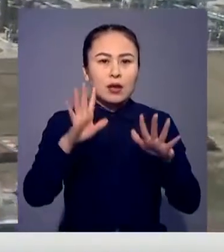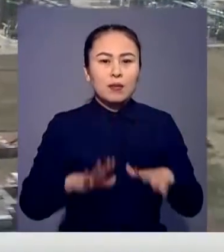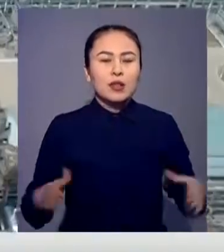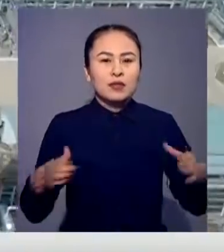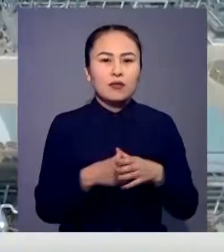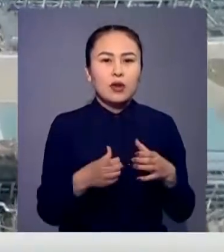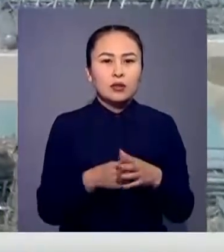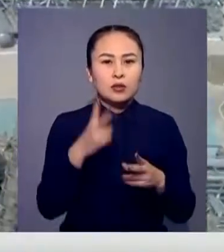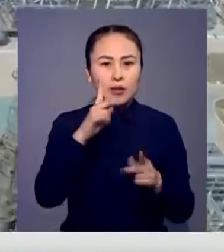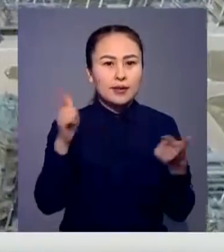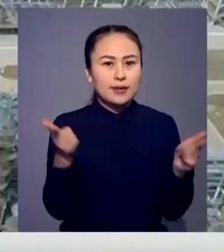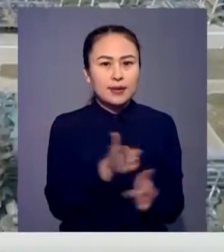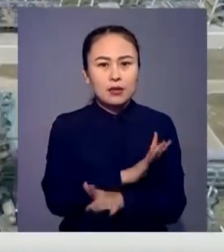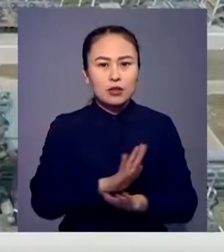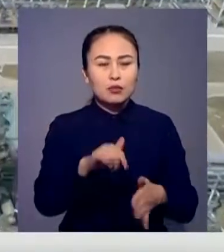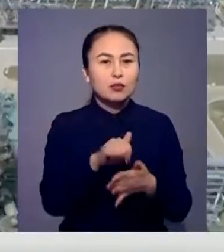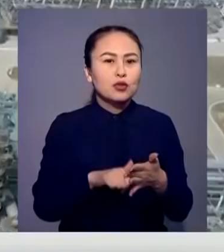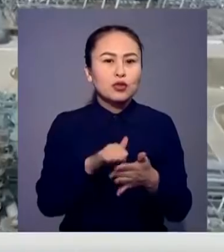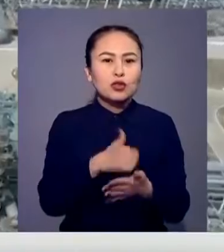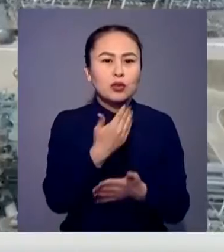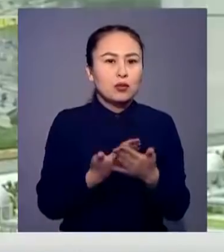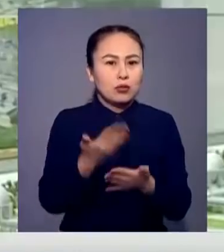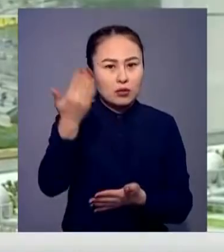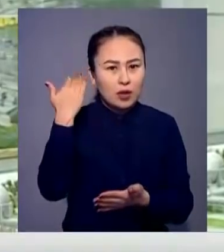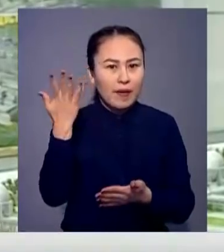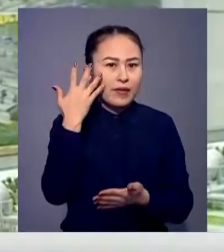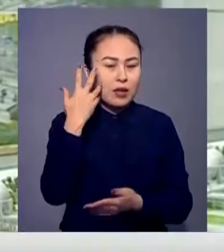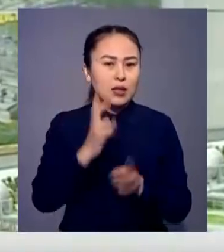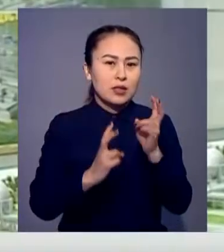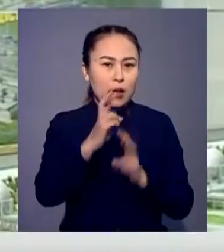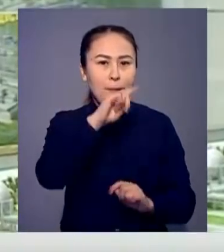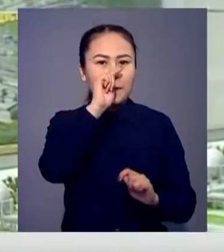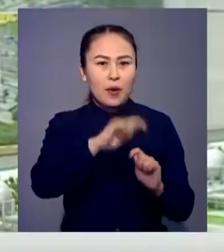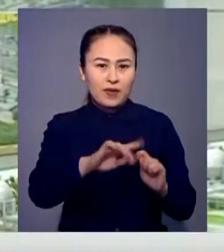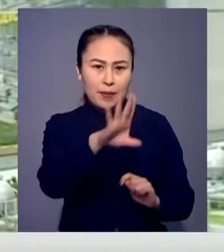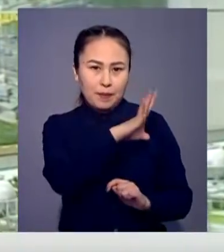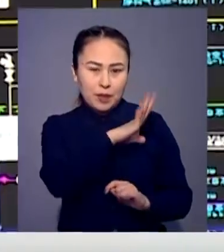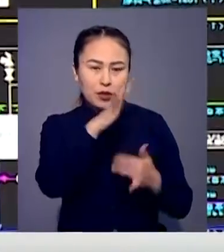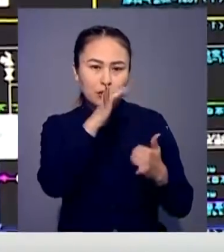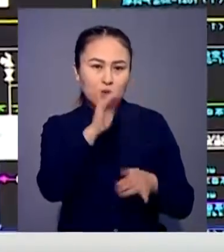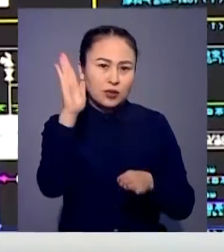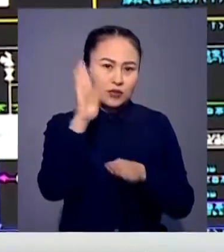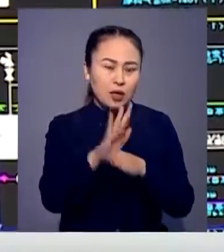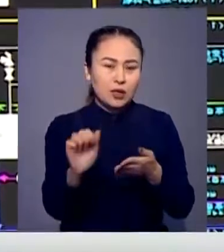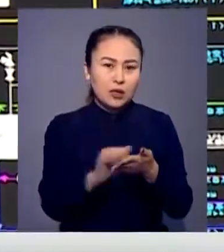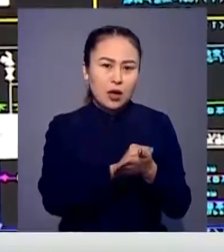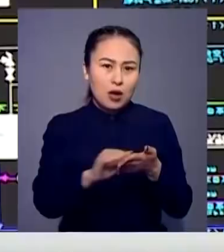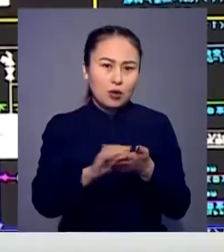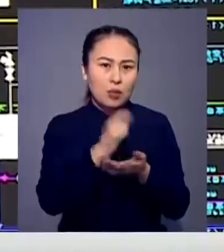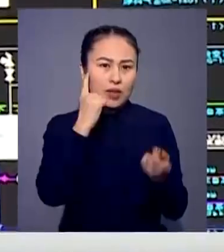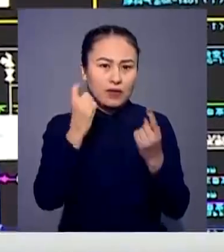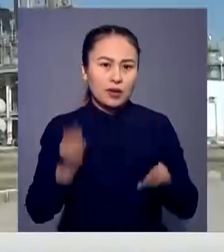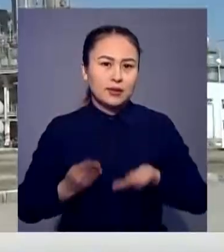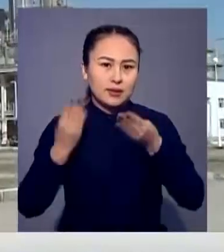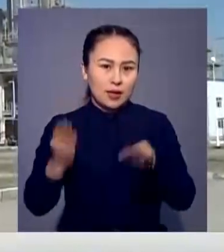Себебі бұл жайтқа дейін өңдеу кешені тексеруден өткен болатын. Талап етілген құжаттар, ақпараттар берілген. Олардың айтуынша әкімшілік